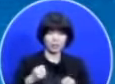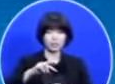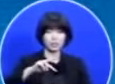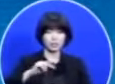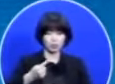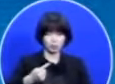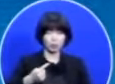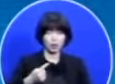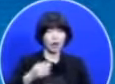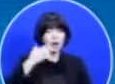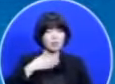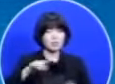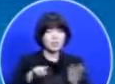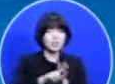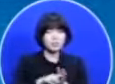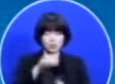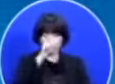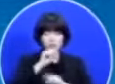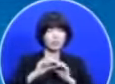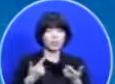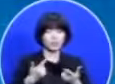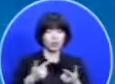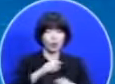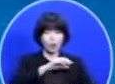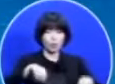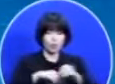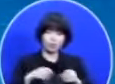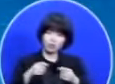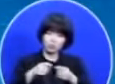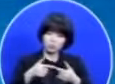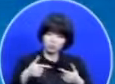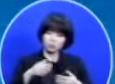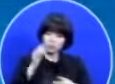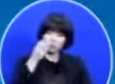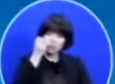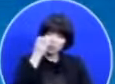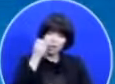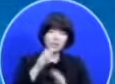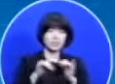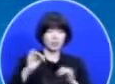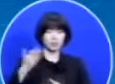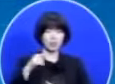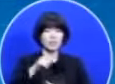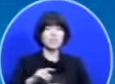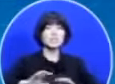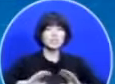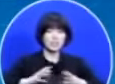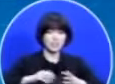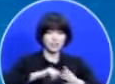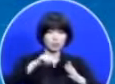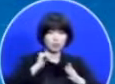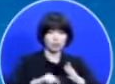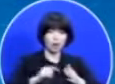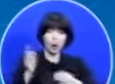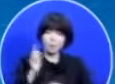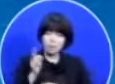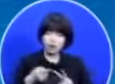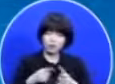아닙니다 오히려 점점점 이상한 사람이 되어갑니다 이 세상에서는 뭐든지